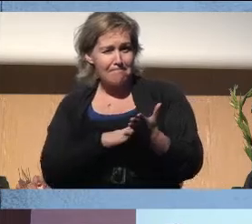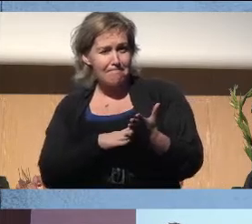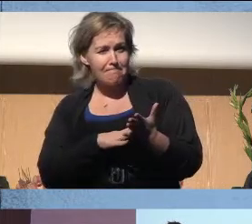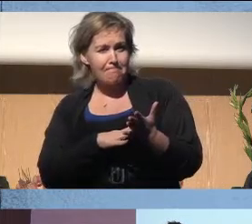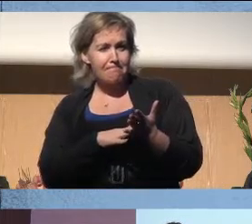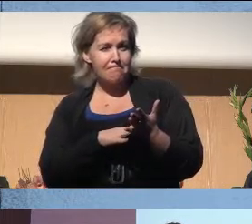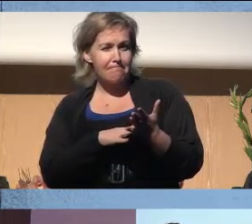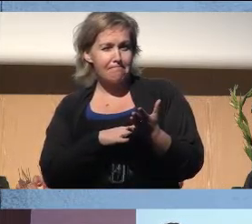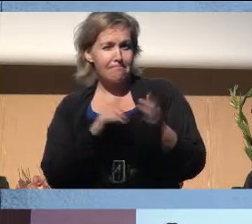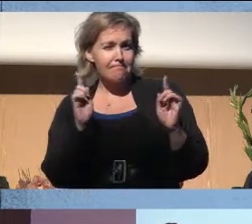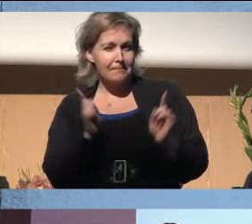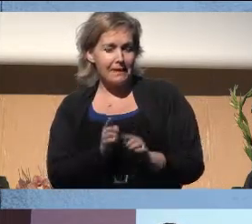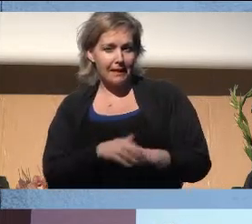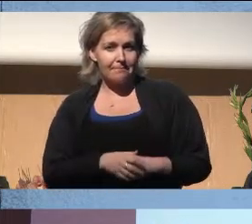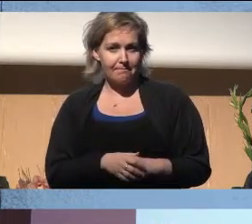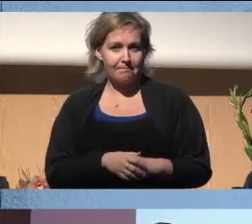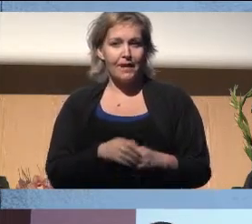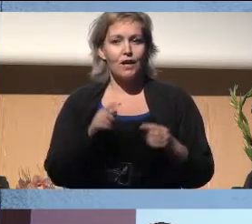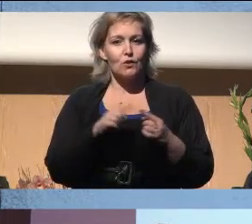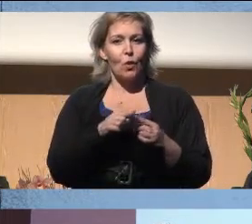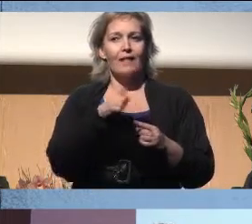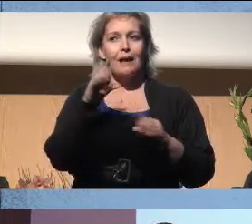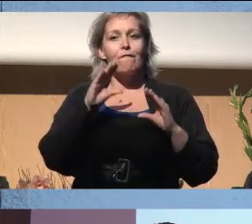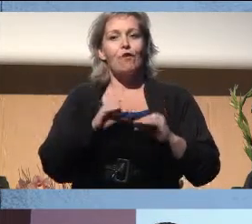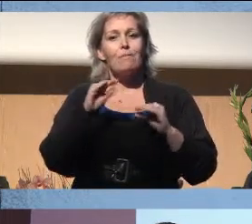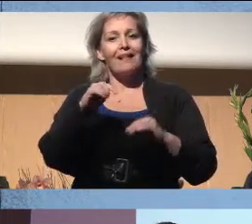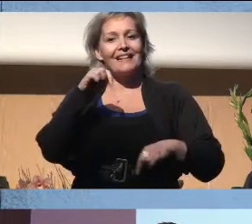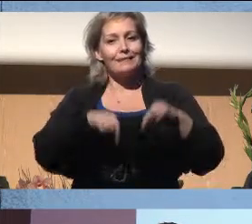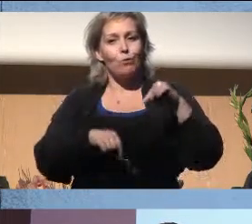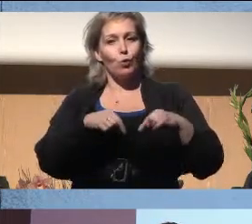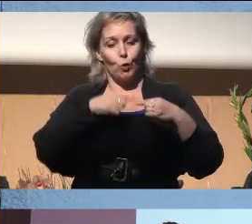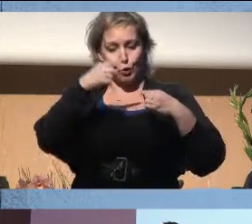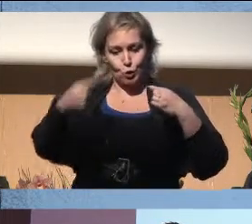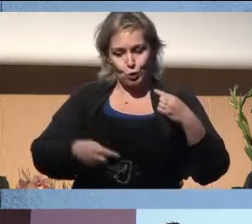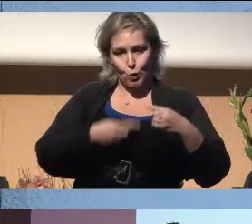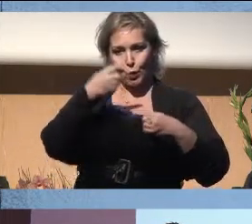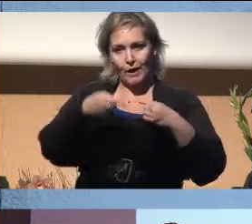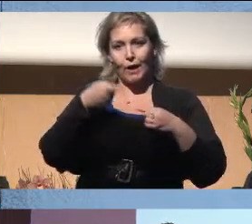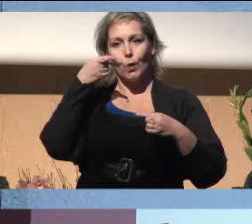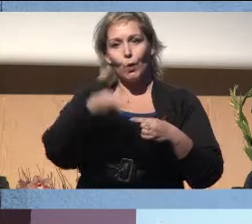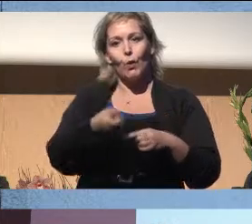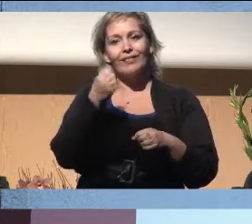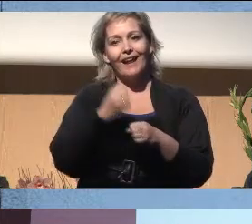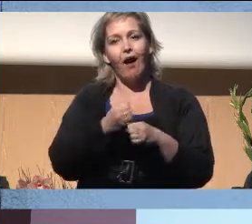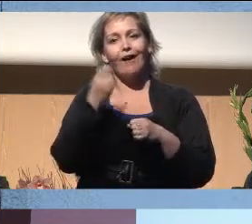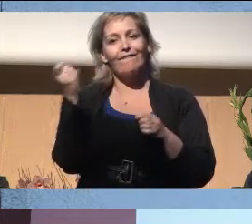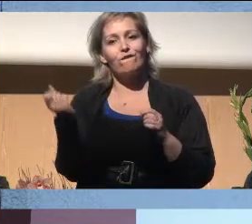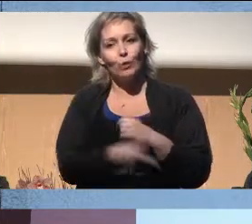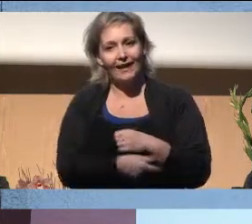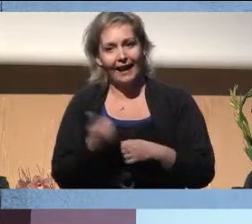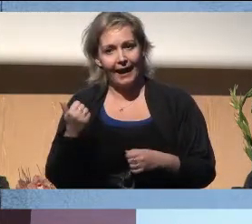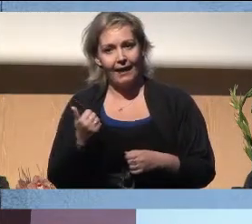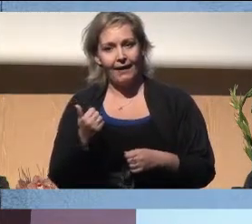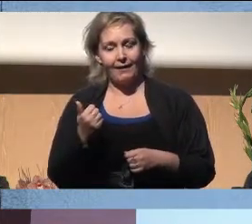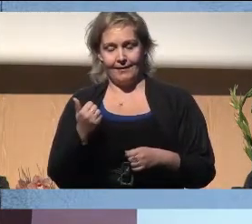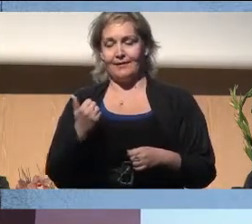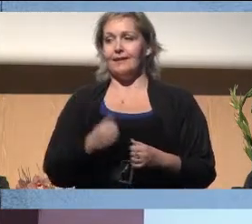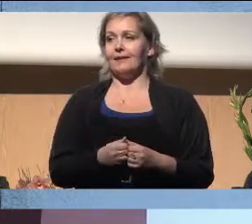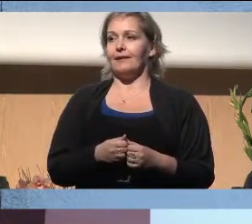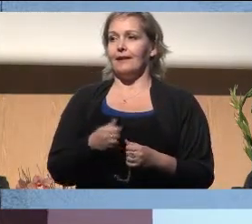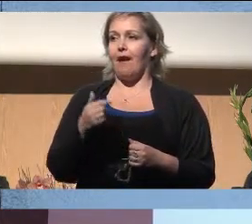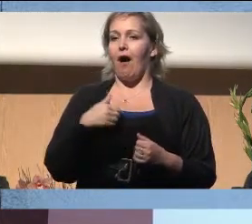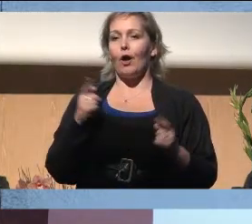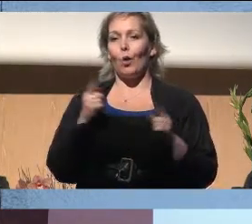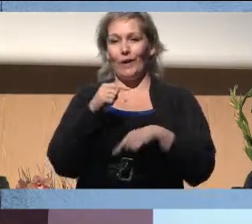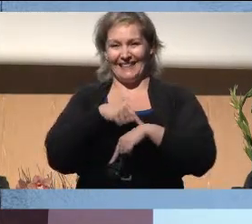ungefär en. Så deras förbättringsmotor snurrar 100 gånger fortare. Och jag ska bara, nu har jag